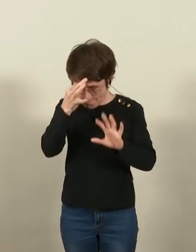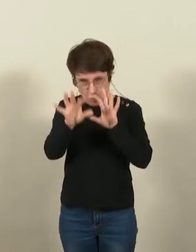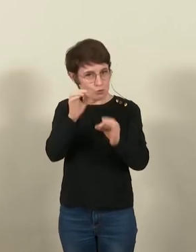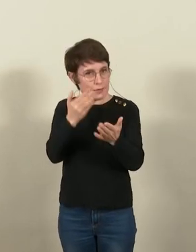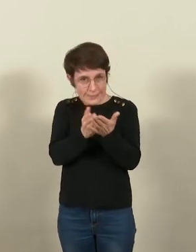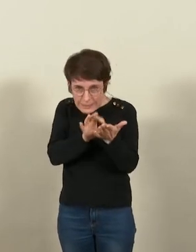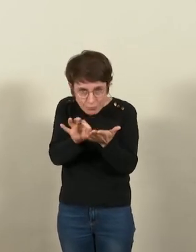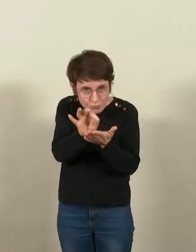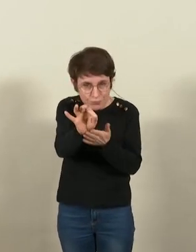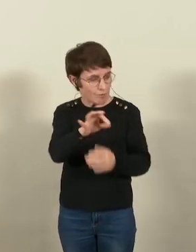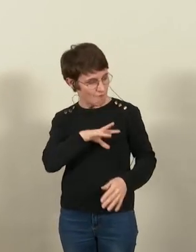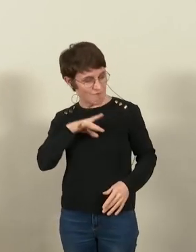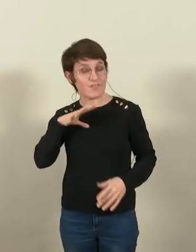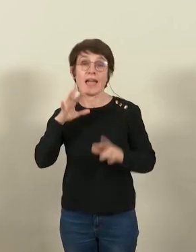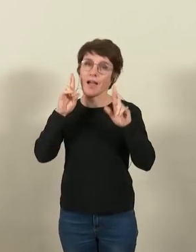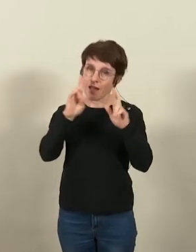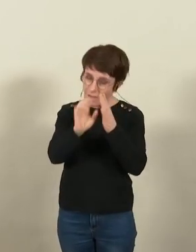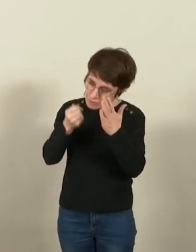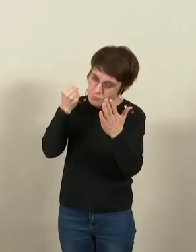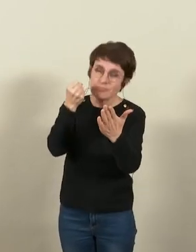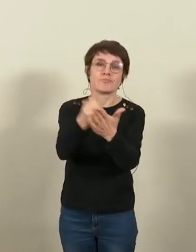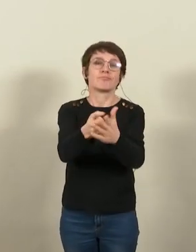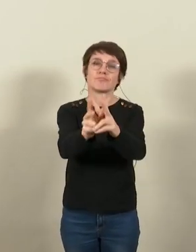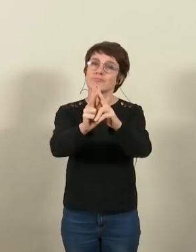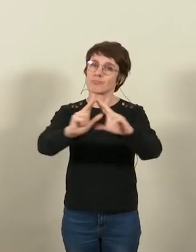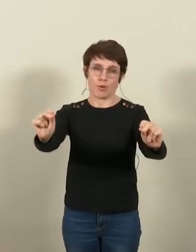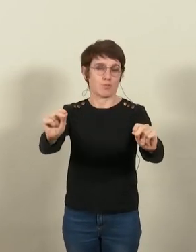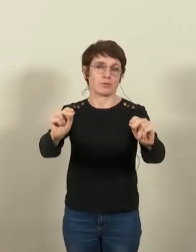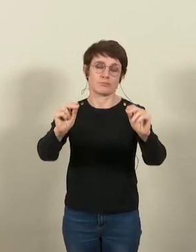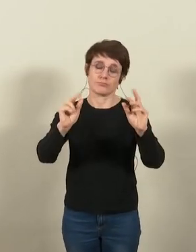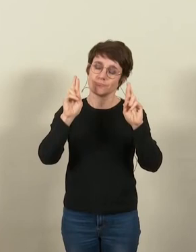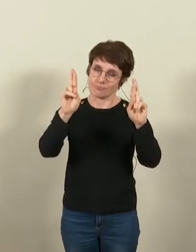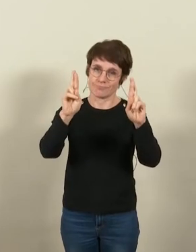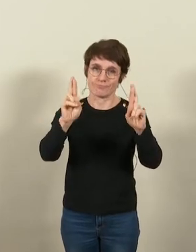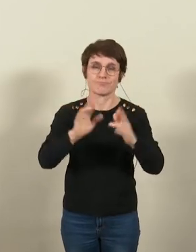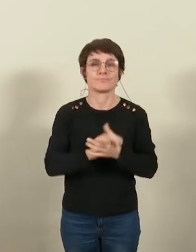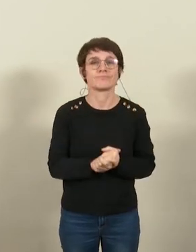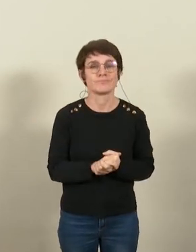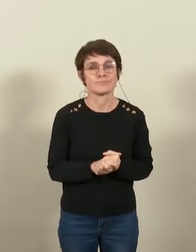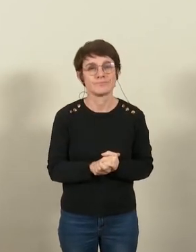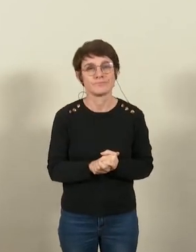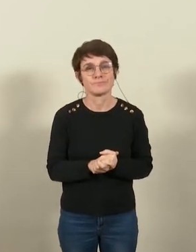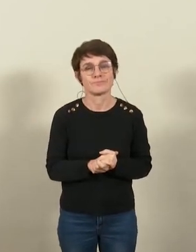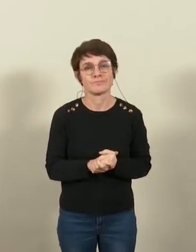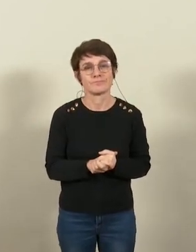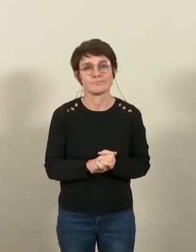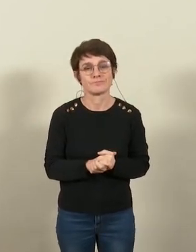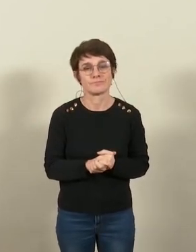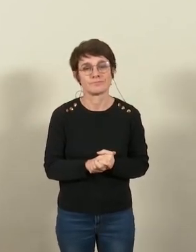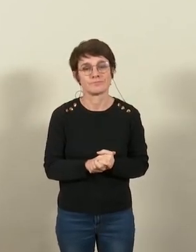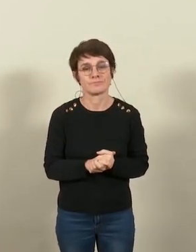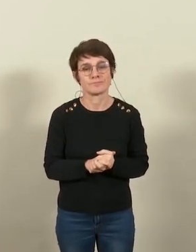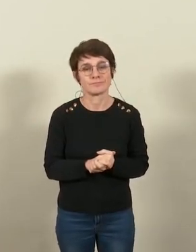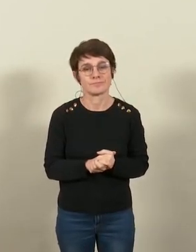nous espérons le voir aboutir le plus fidèlement possible à ce projet que nous venons de vous présenter voilà